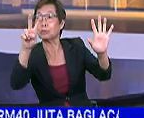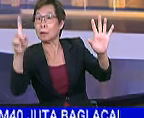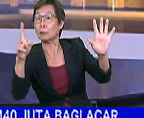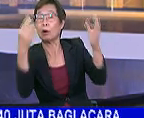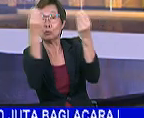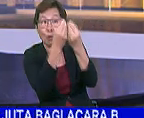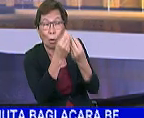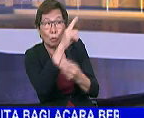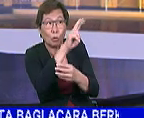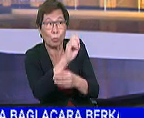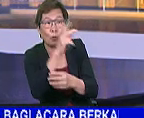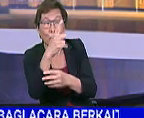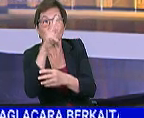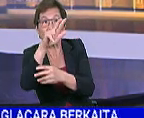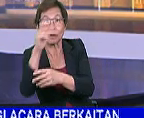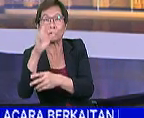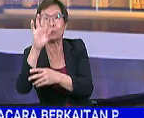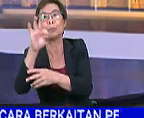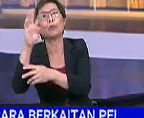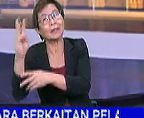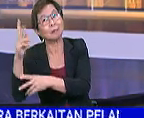dengan 20,396